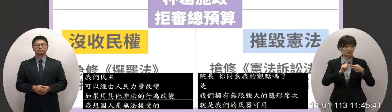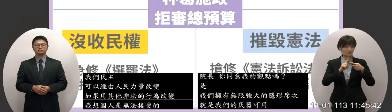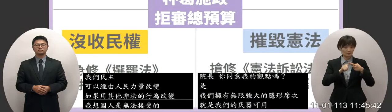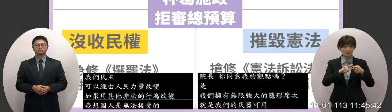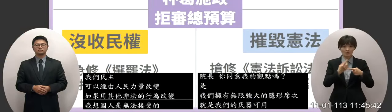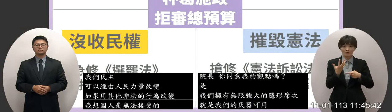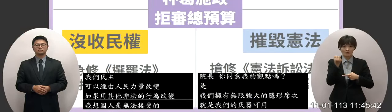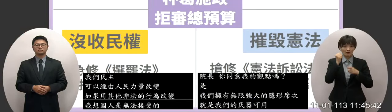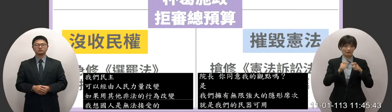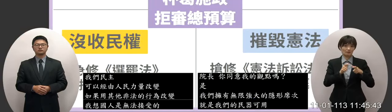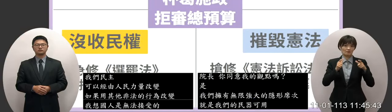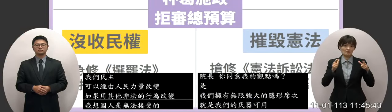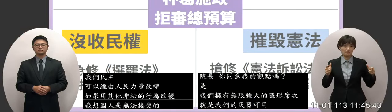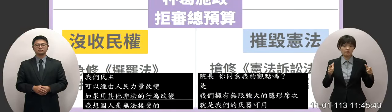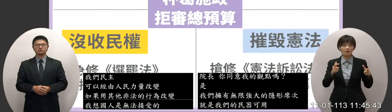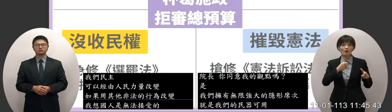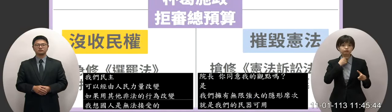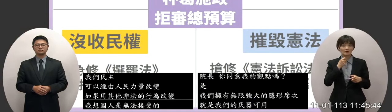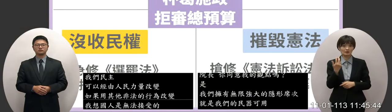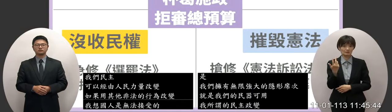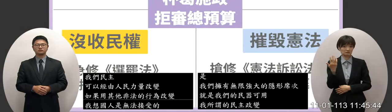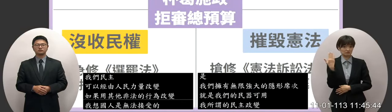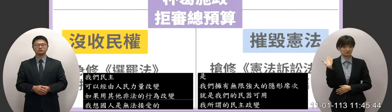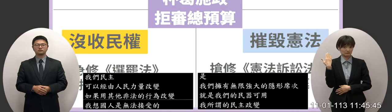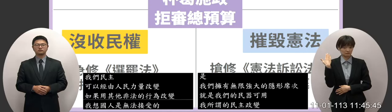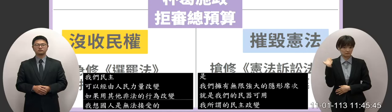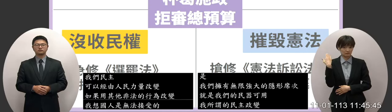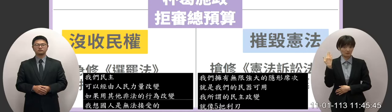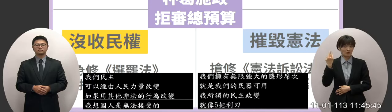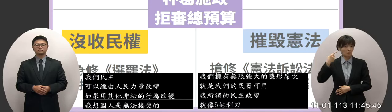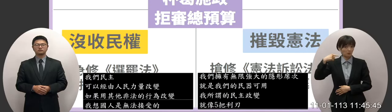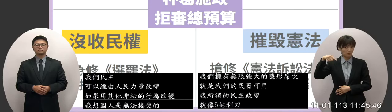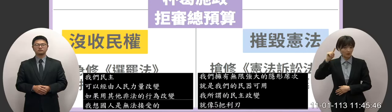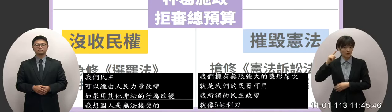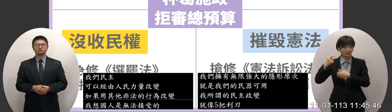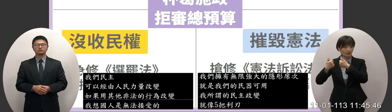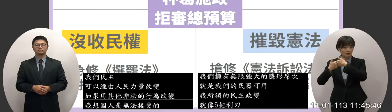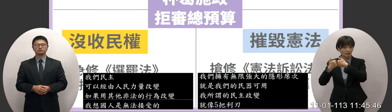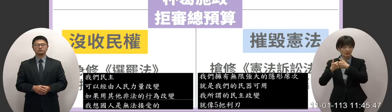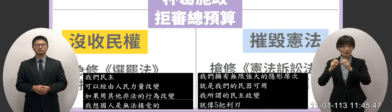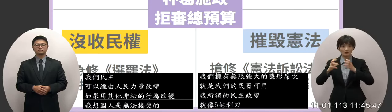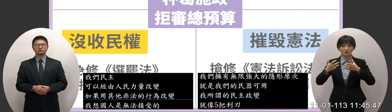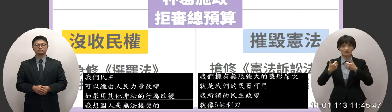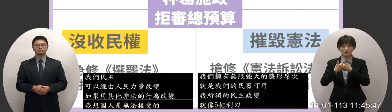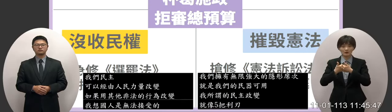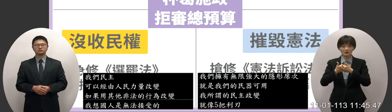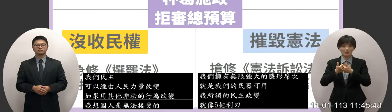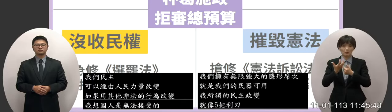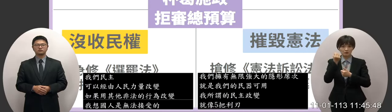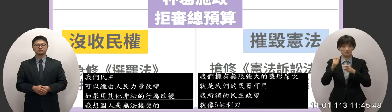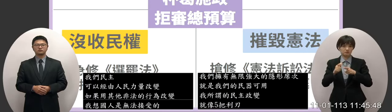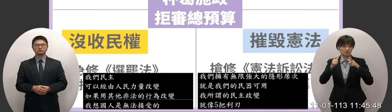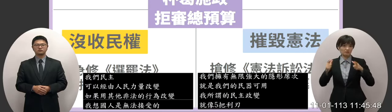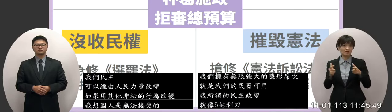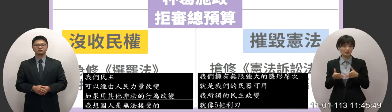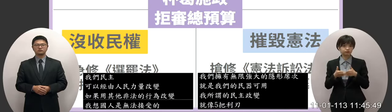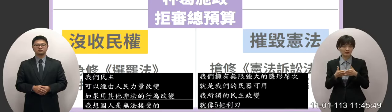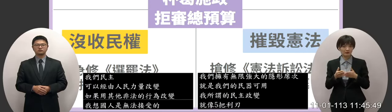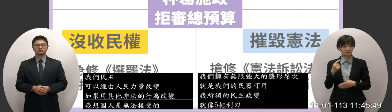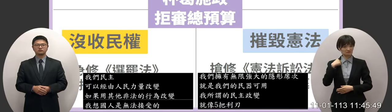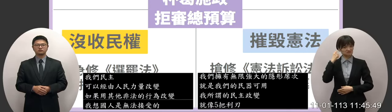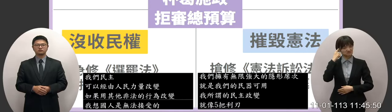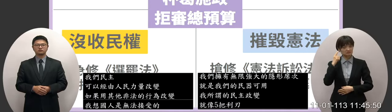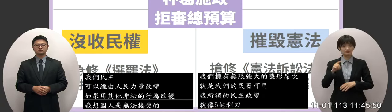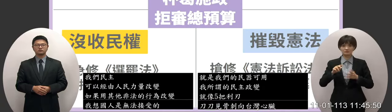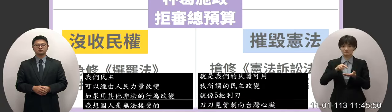上个会期的国会扩权法案已经证明立法院不应当站在宪法的